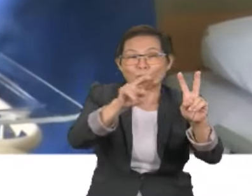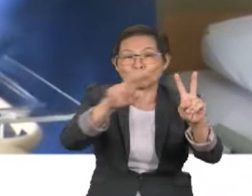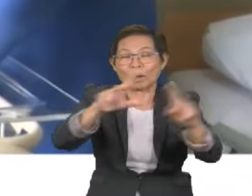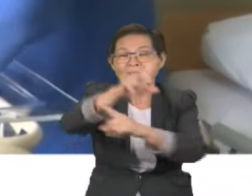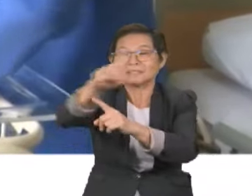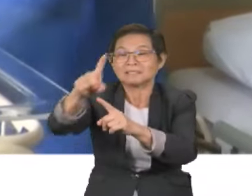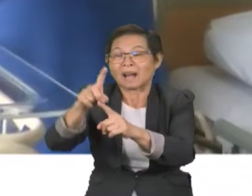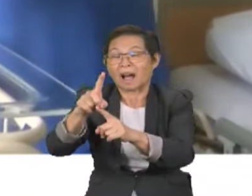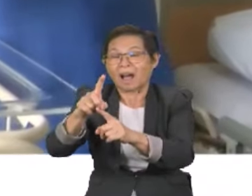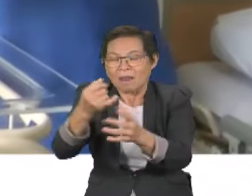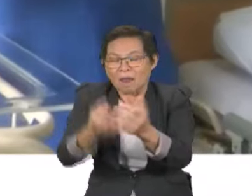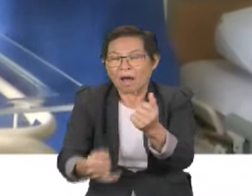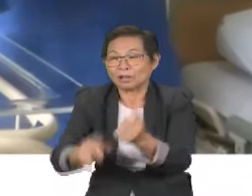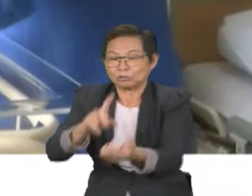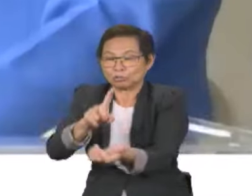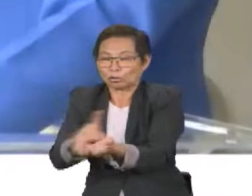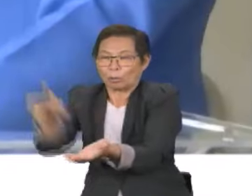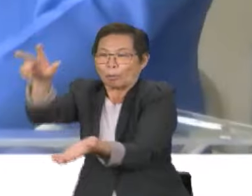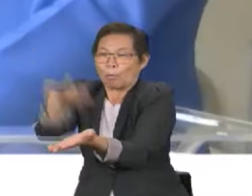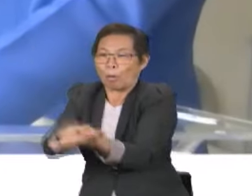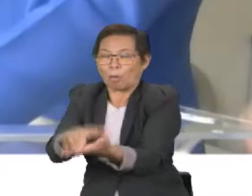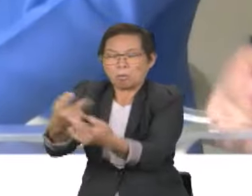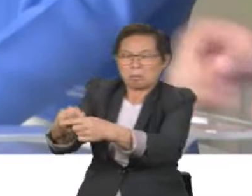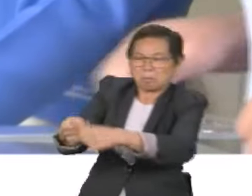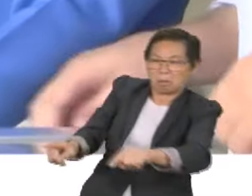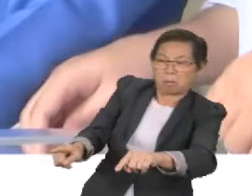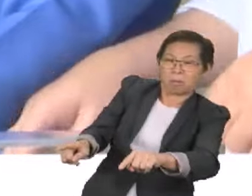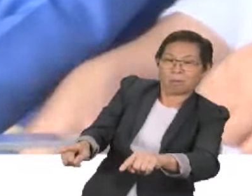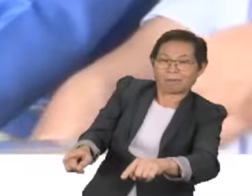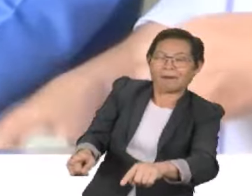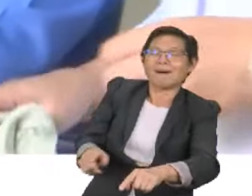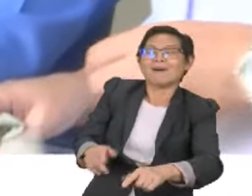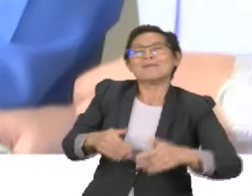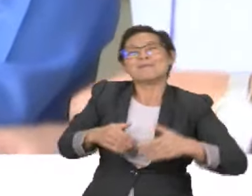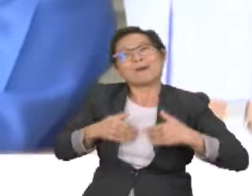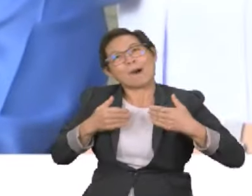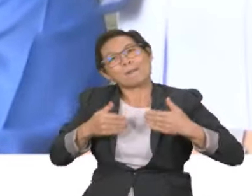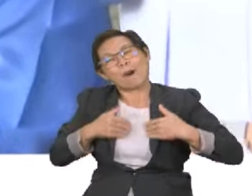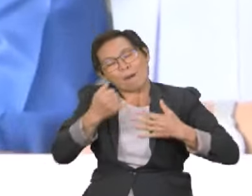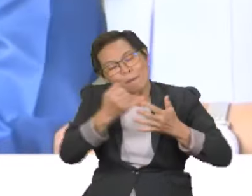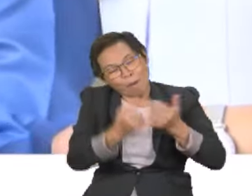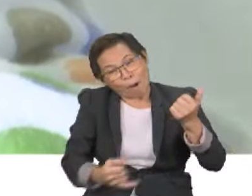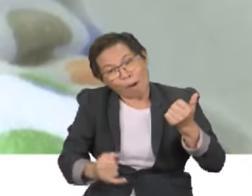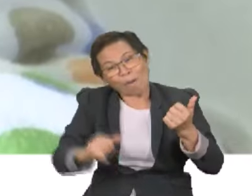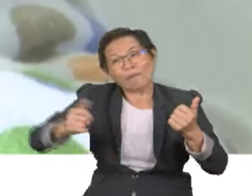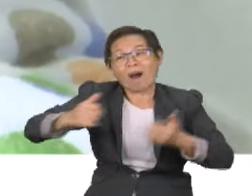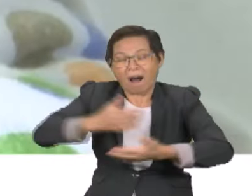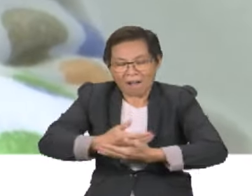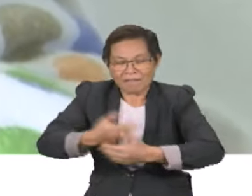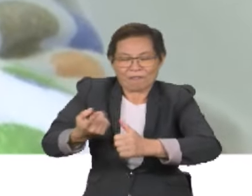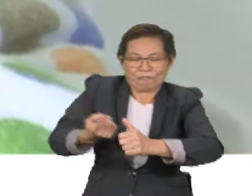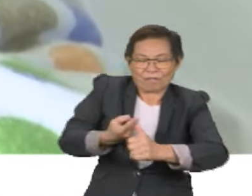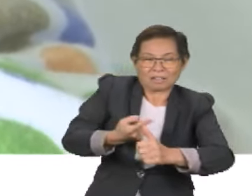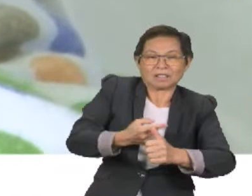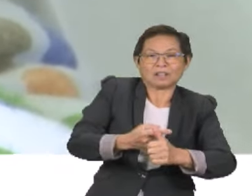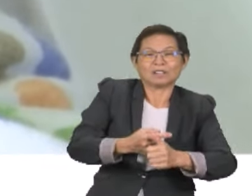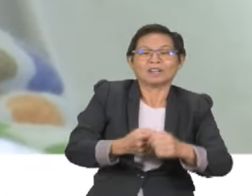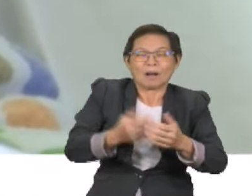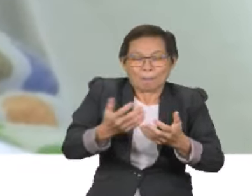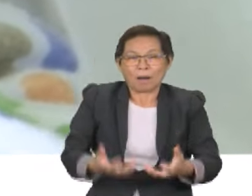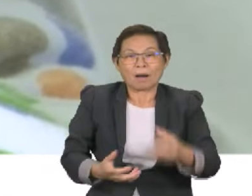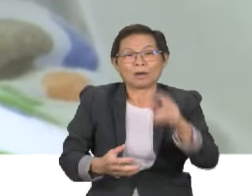kelahiran yang ditetapkan oleh doktor adalah berbeza. Dia turut gembira kerana melahirkan anak sulung seberat